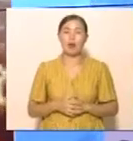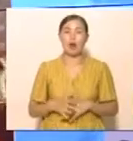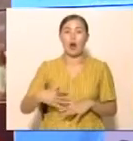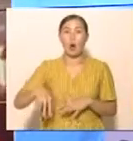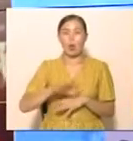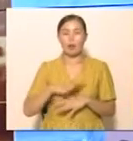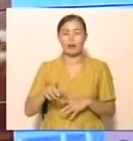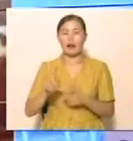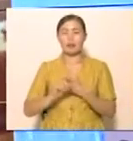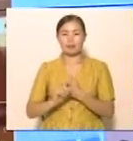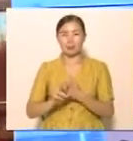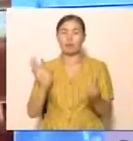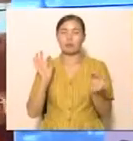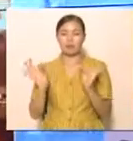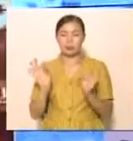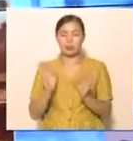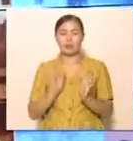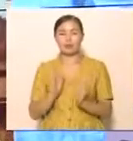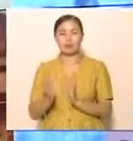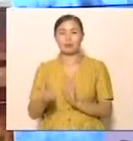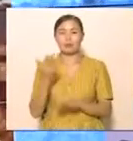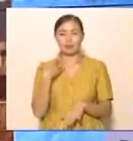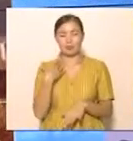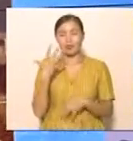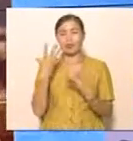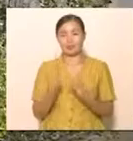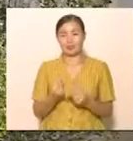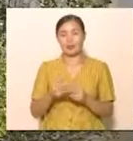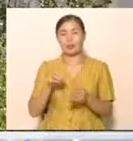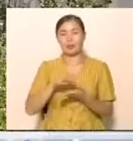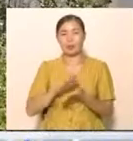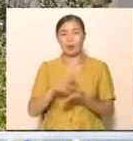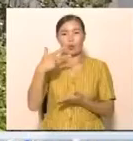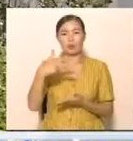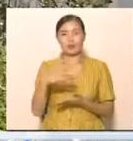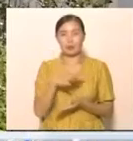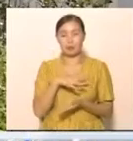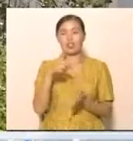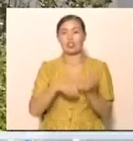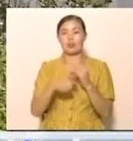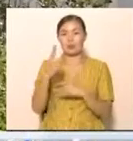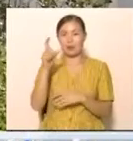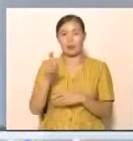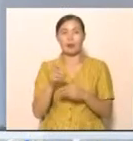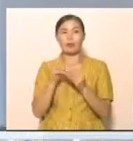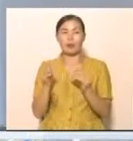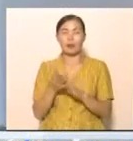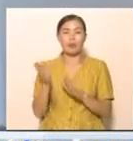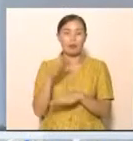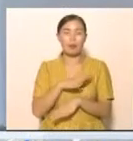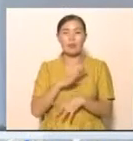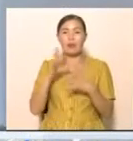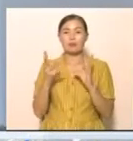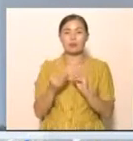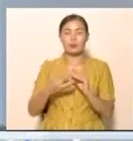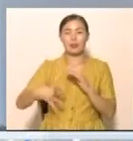Өңірде эпидахуал тұрақталып келеді. Өткен тәулікте коронавирус жұқтырған 30 адам тіркеліп, 71 науқас жазылып шықты. Ал